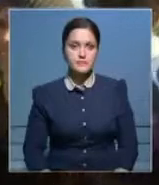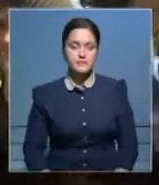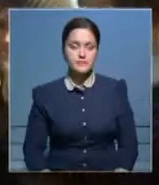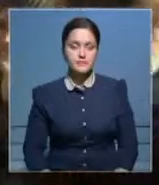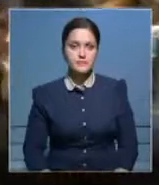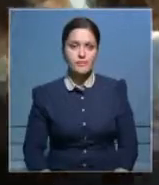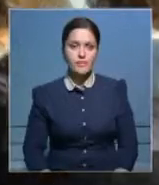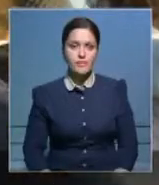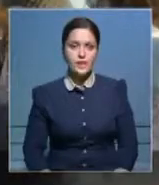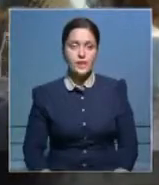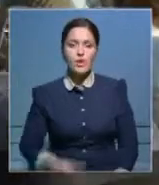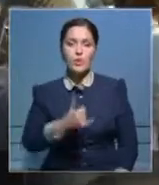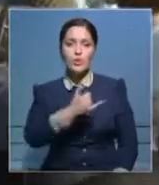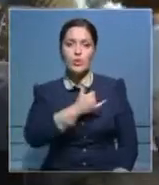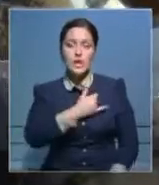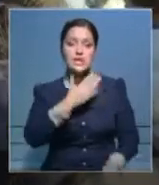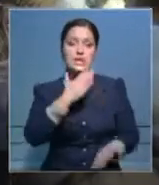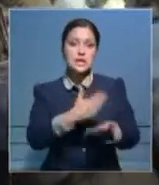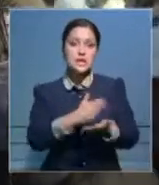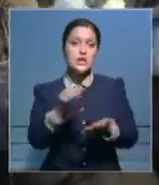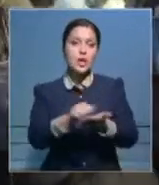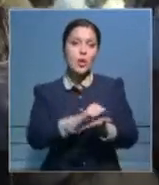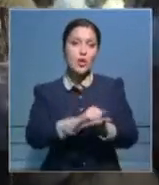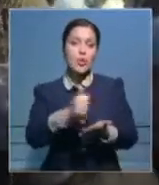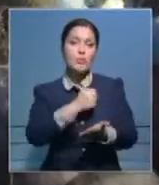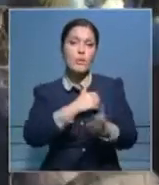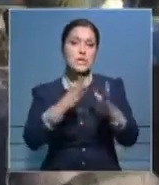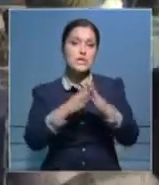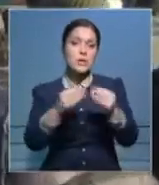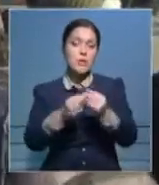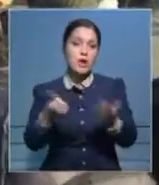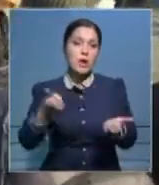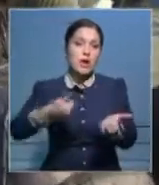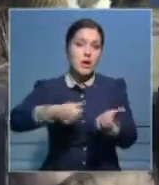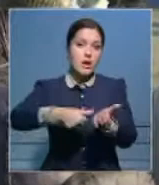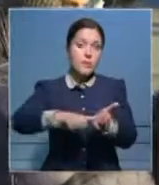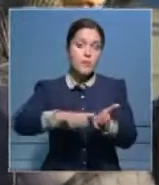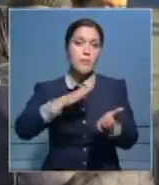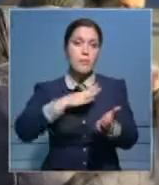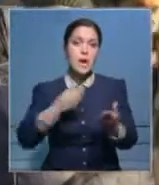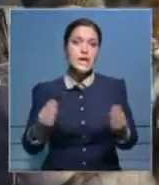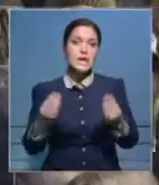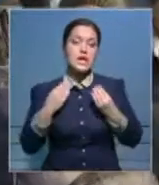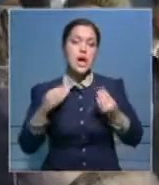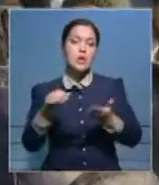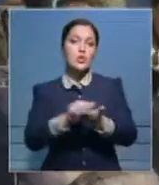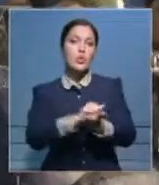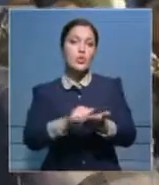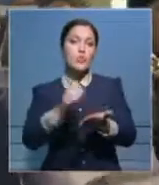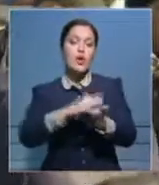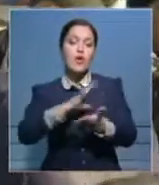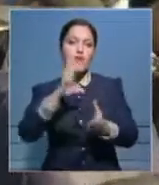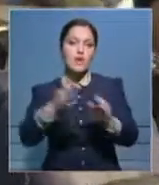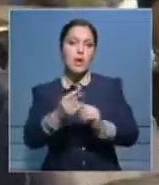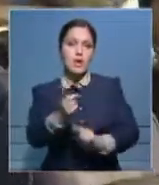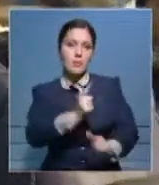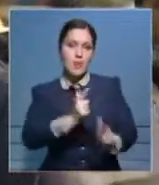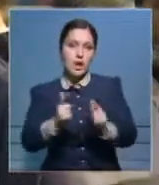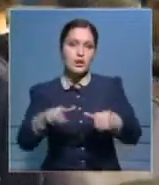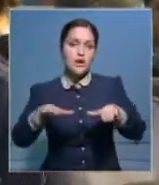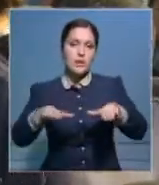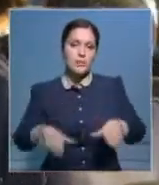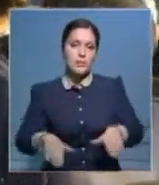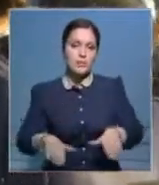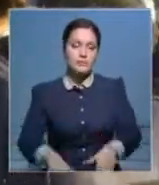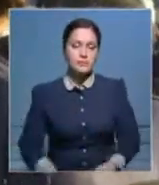У нас есть все нужные документы. У меня и моей семьи взяли отпечатки пальцев и выдали необходимые бумаги. Все это подготовили нам здесь, на